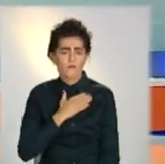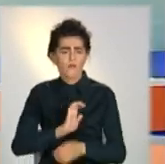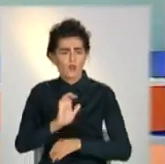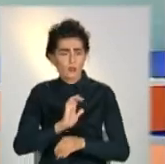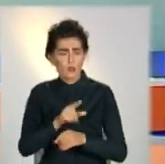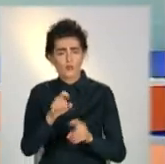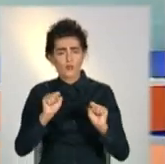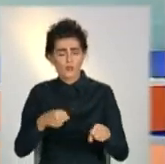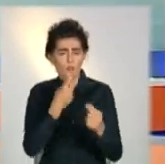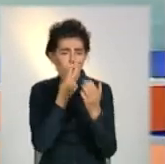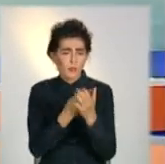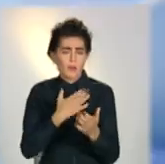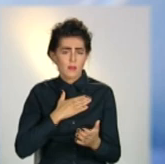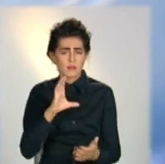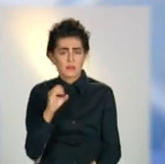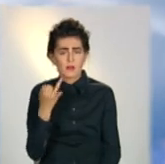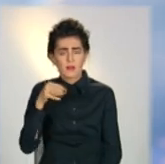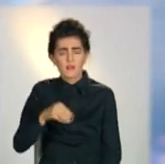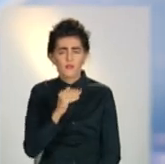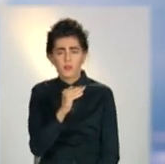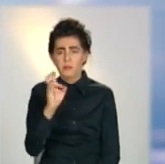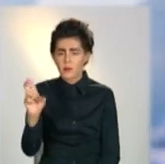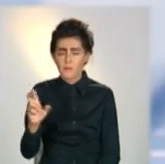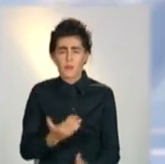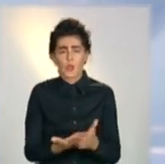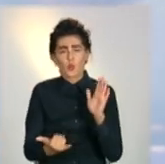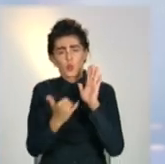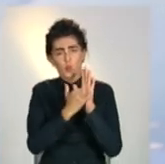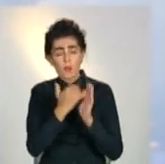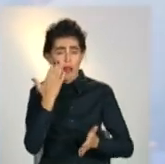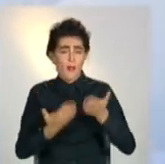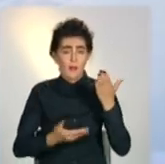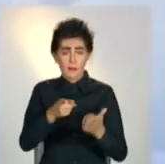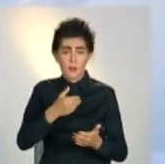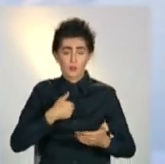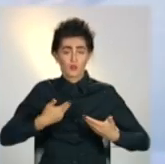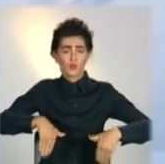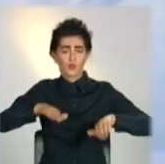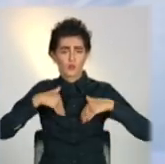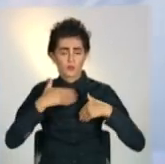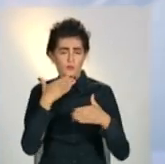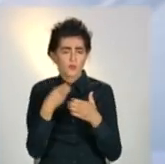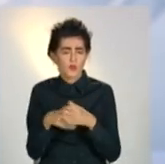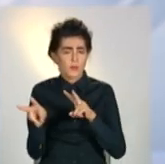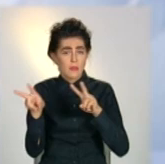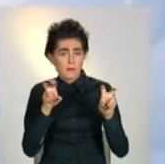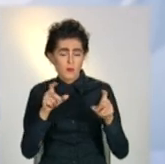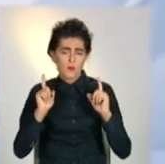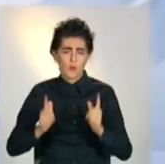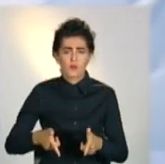можете подивитися на наших сторінках у Фейсбуці та Ютубі. А якщо хочете запропонувати власну тему,